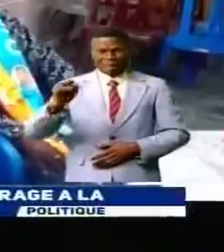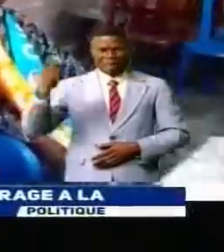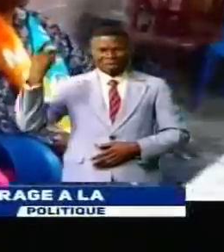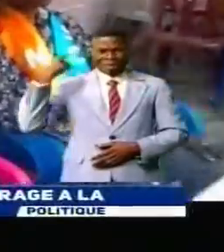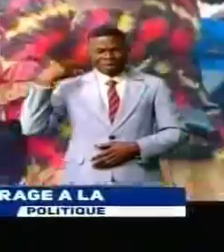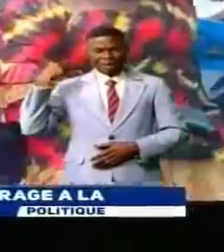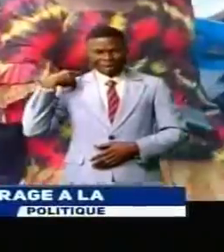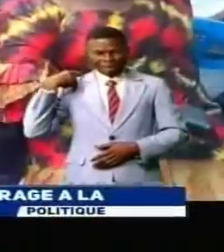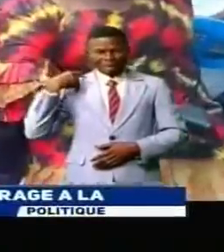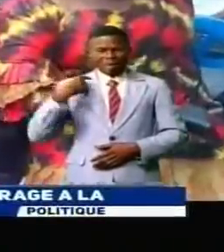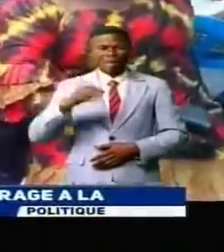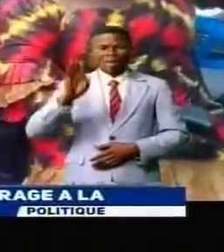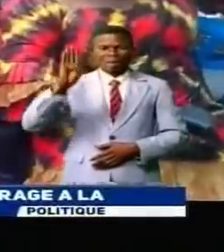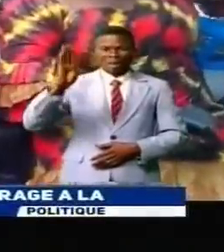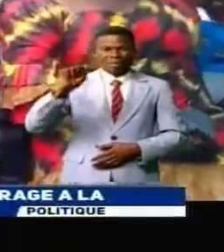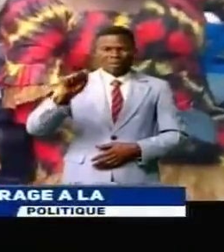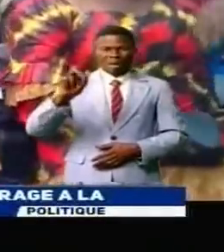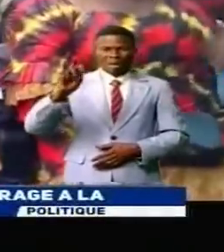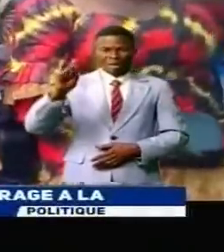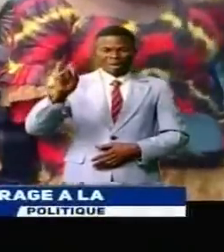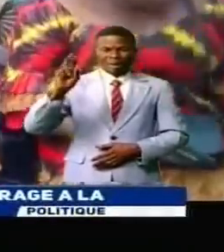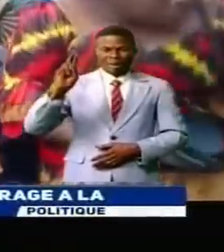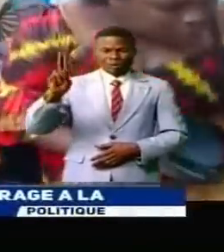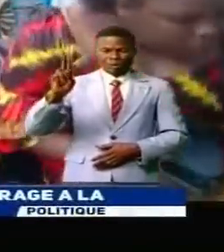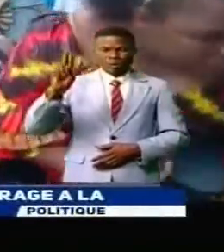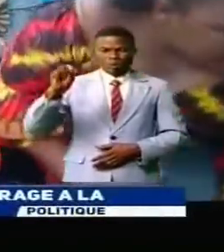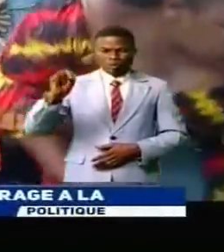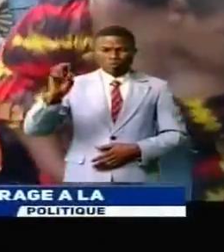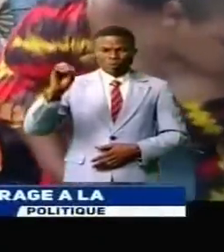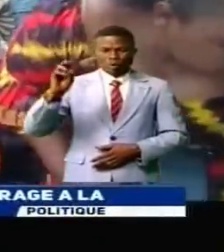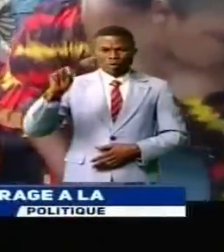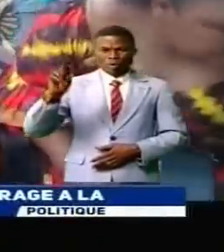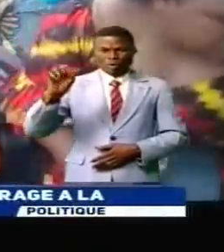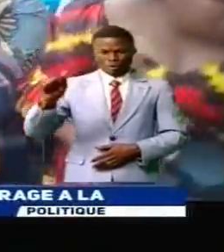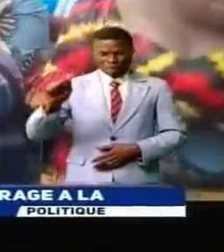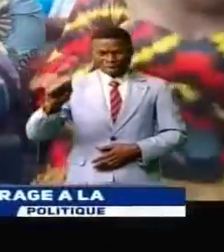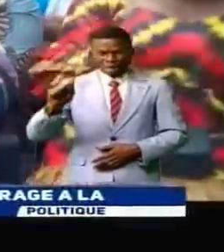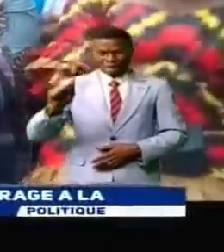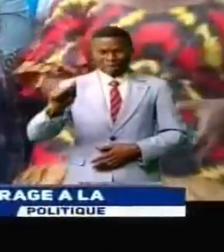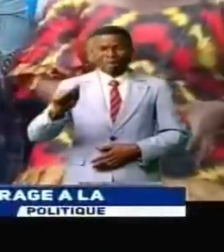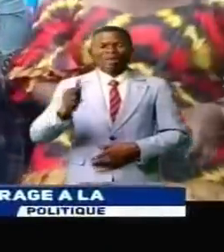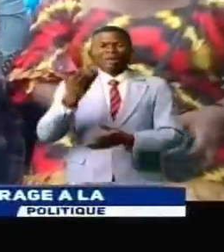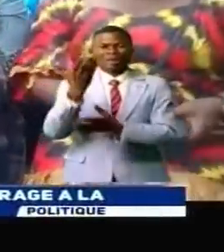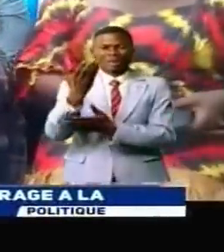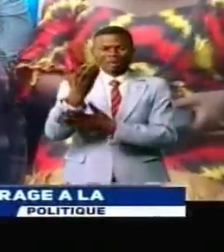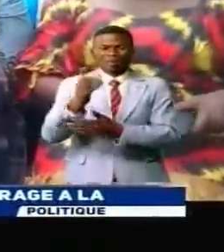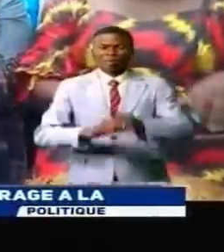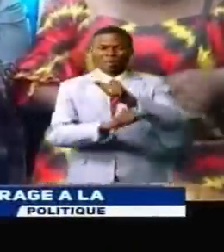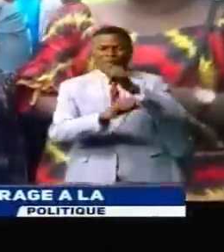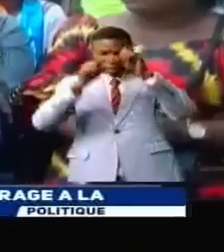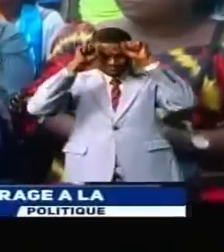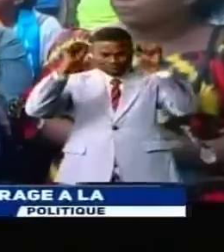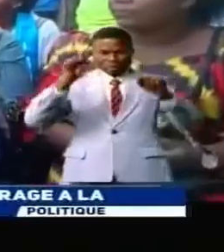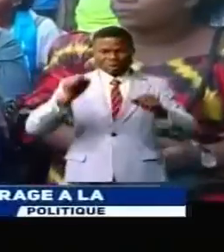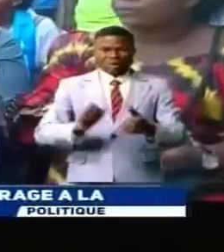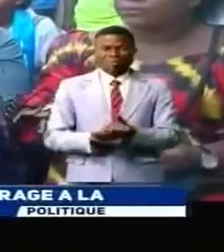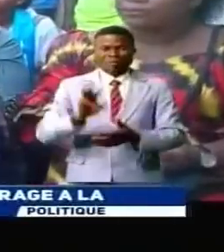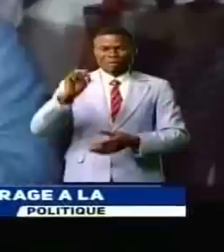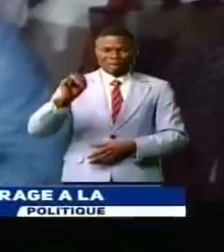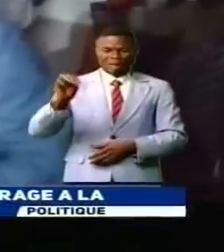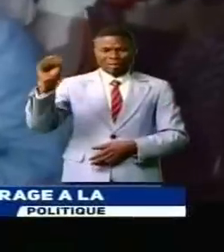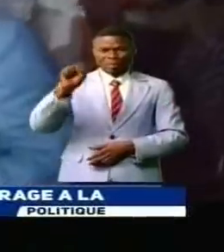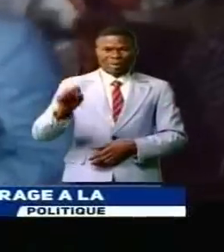cette rencontre politique a connu trois temps forts. D'abord, la demande de soutien du président du MSC